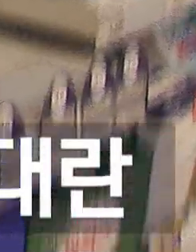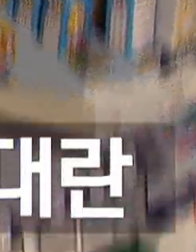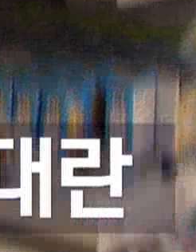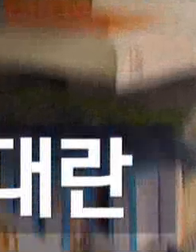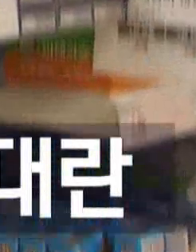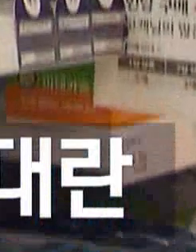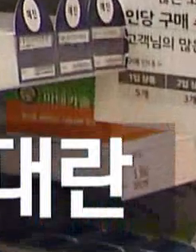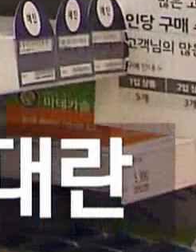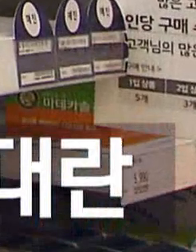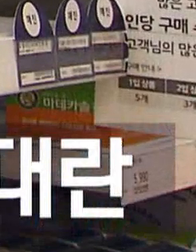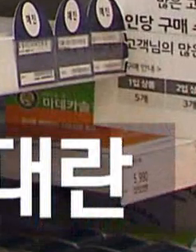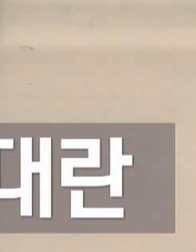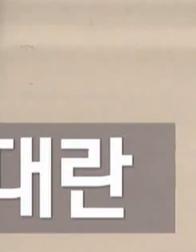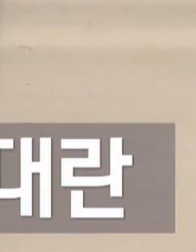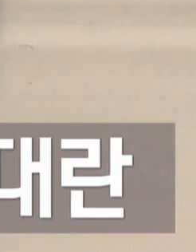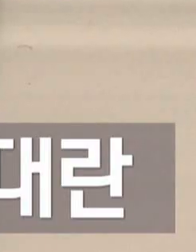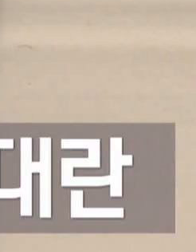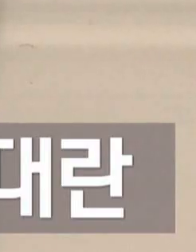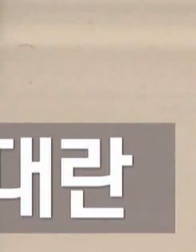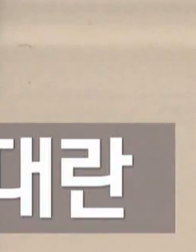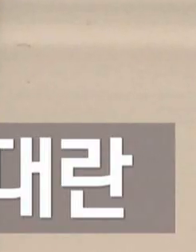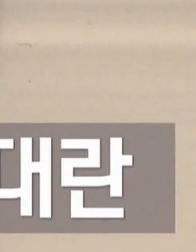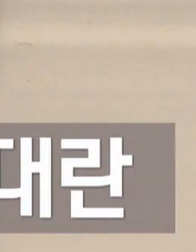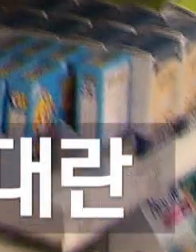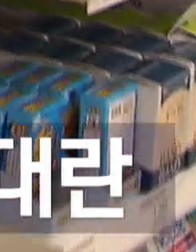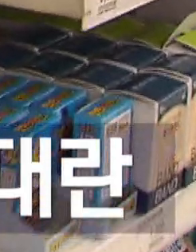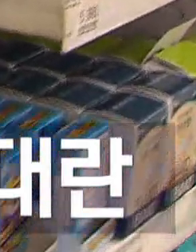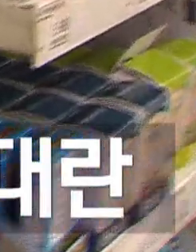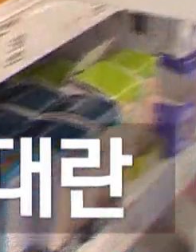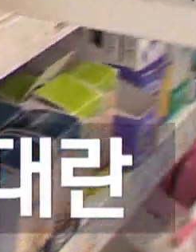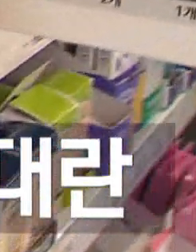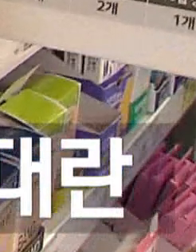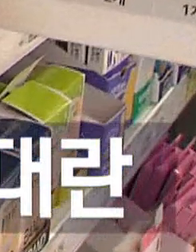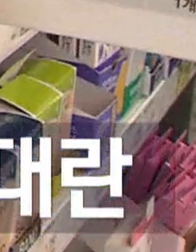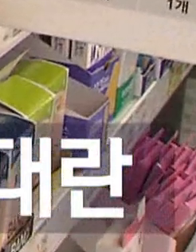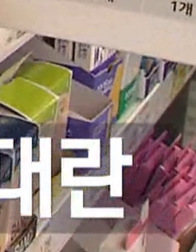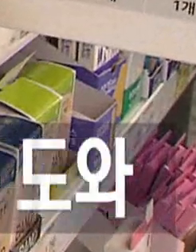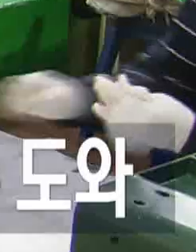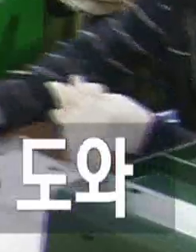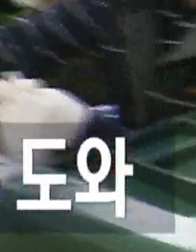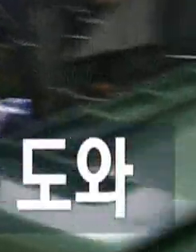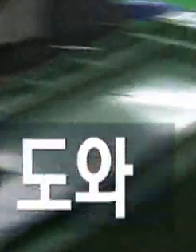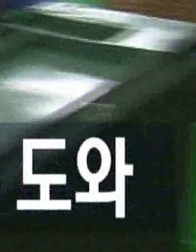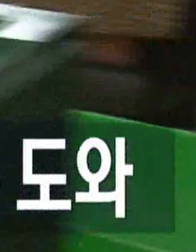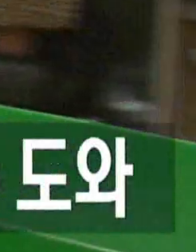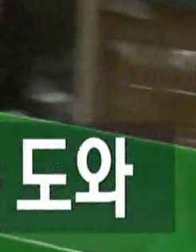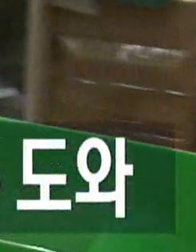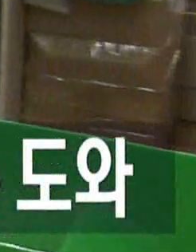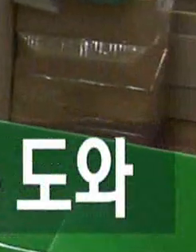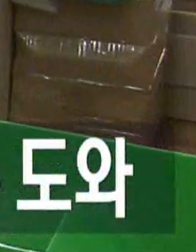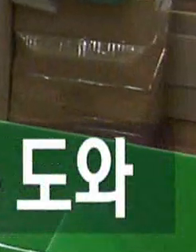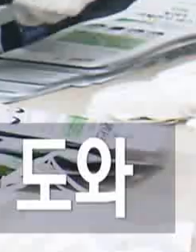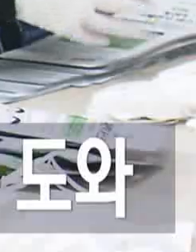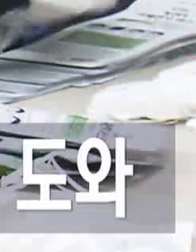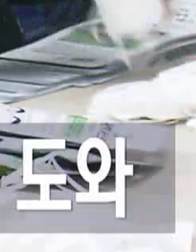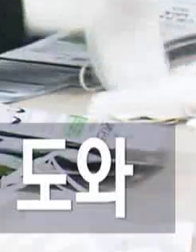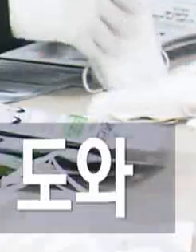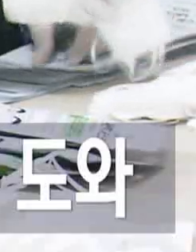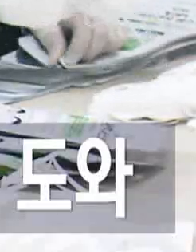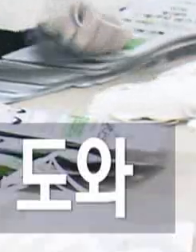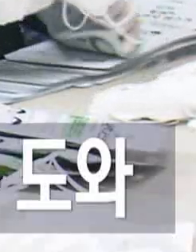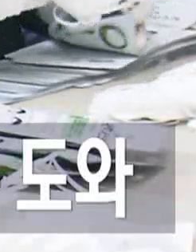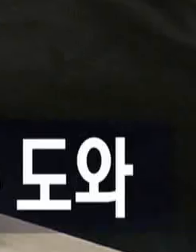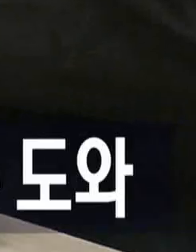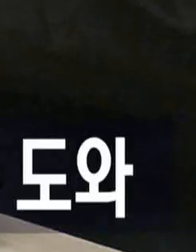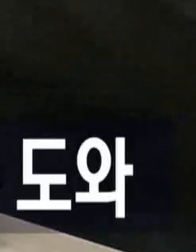19 확산세가 심각해지면서 코로나를 예방하기 위한 마스크 구입이 하늘의 별 따기입니다. 마스크를 생산하는 공장은 부족한